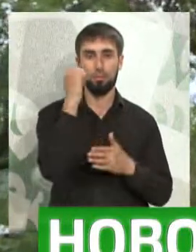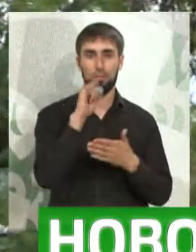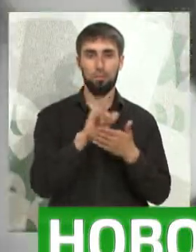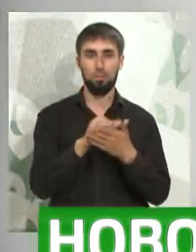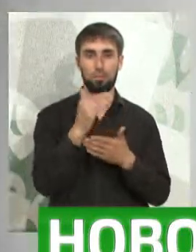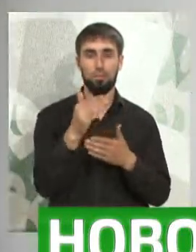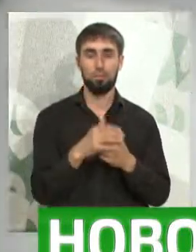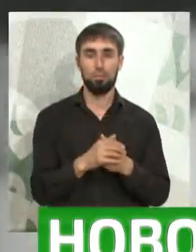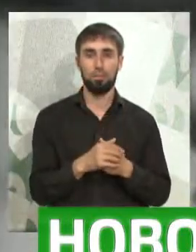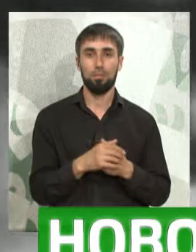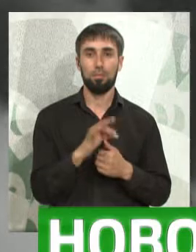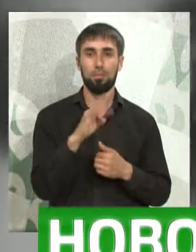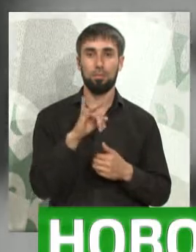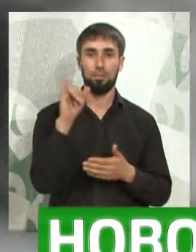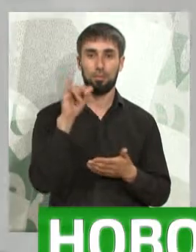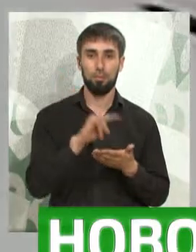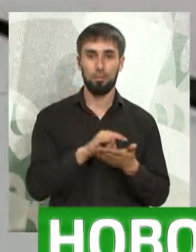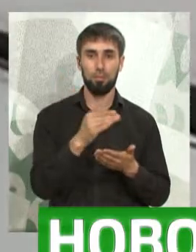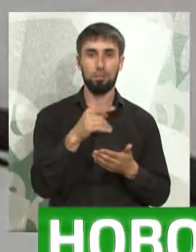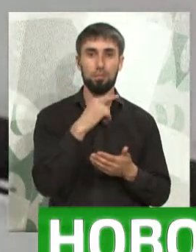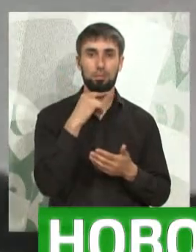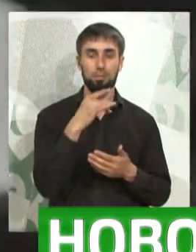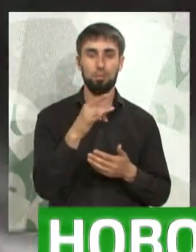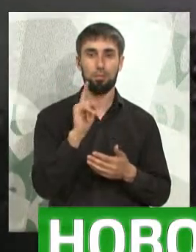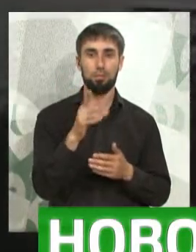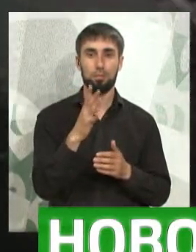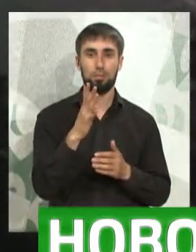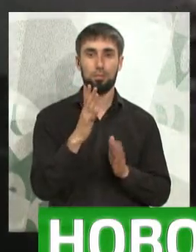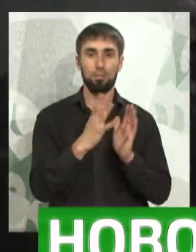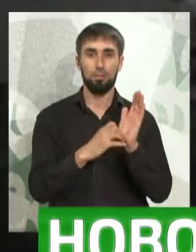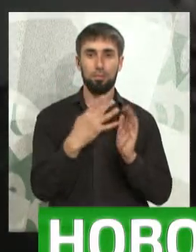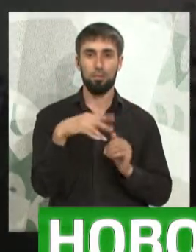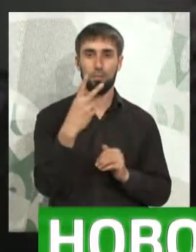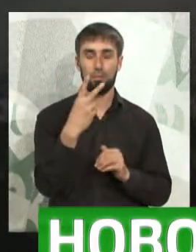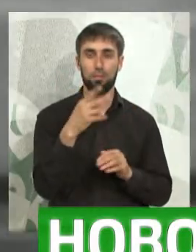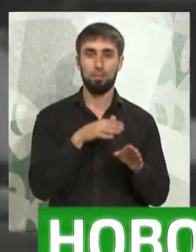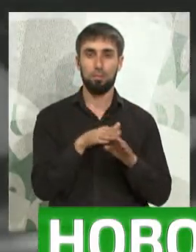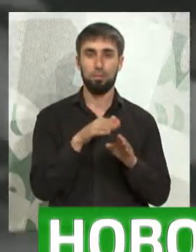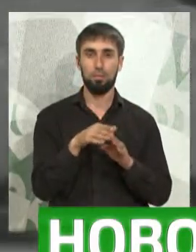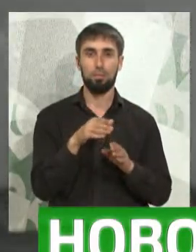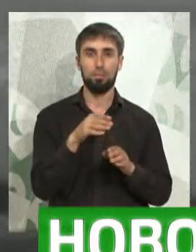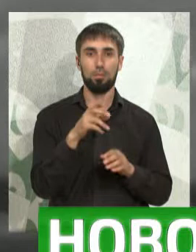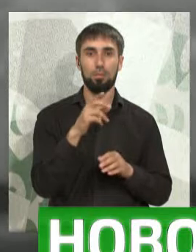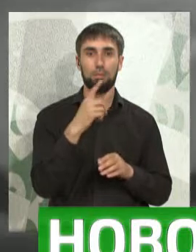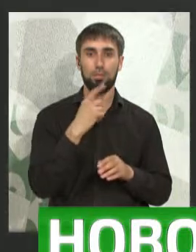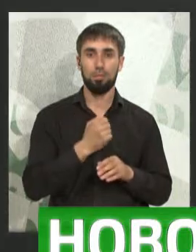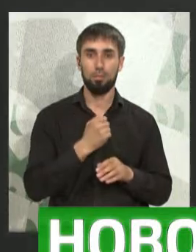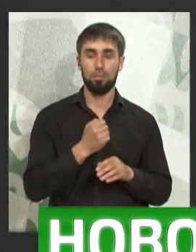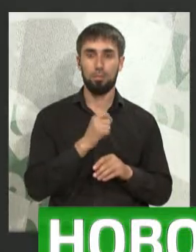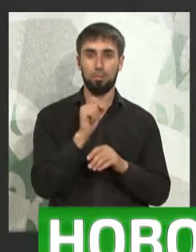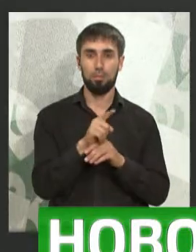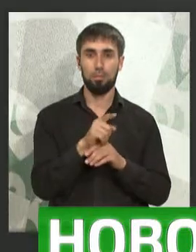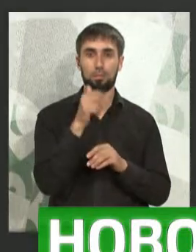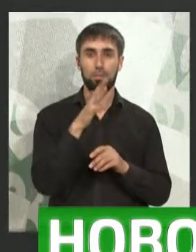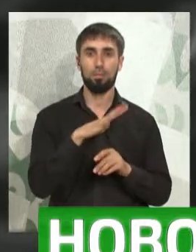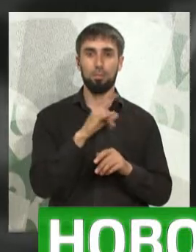каменной плите. Они пали в небо над Ингушетией в 1942 году, выполняя боевую задачу и оттесняя фашистских